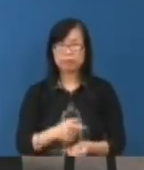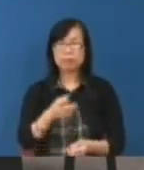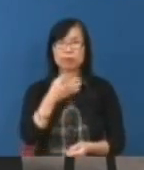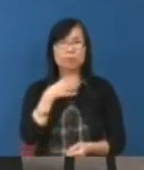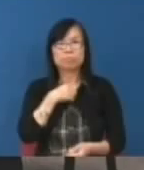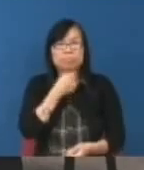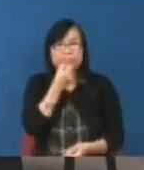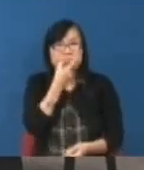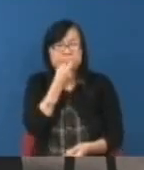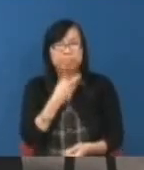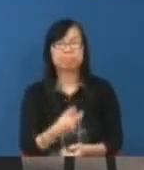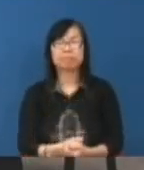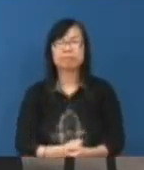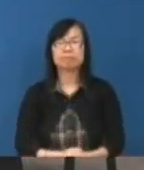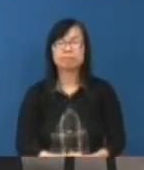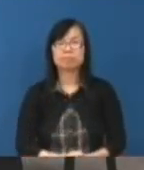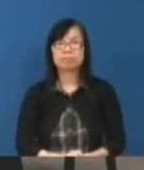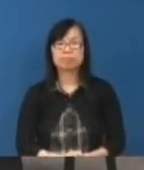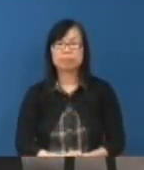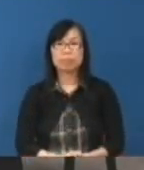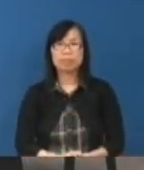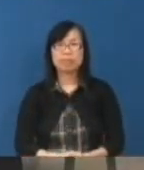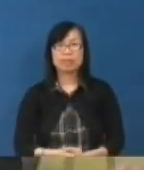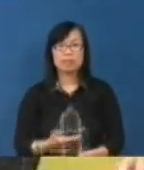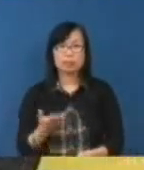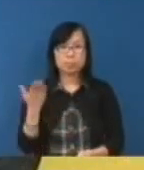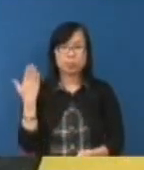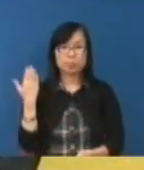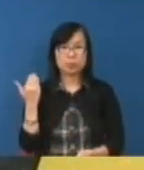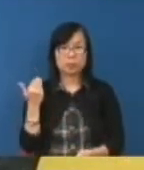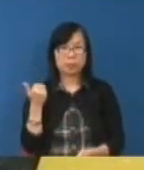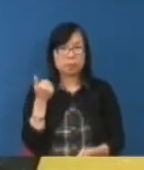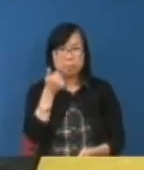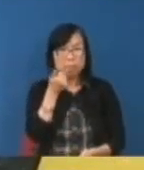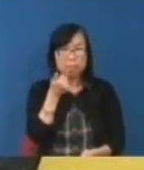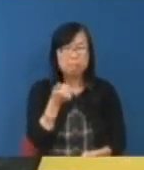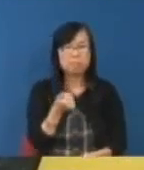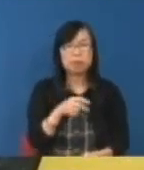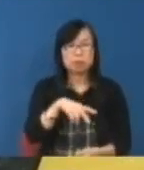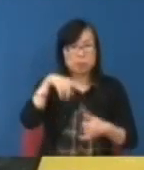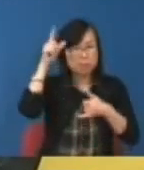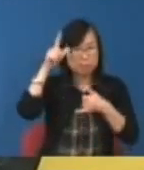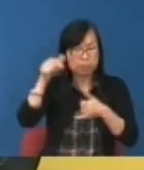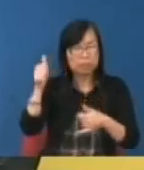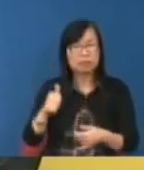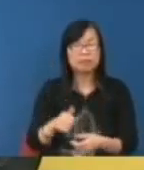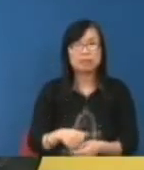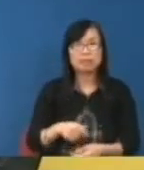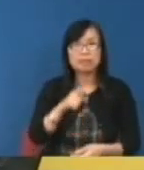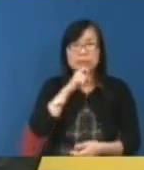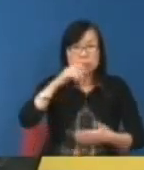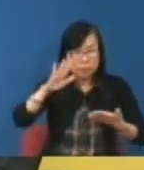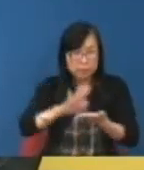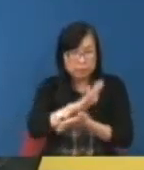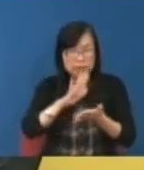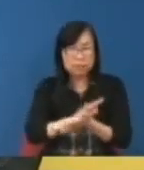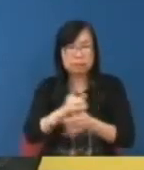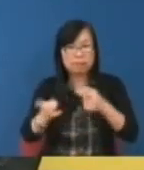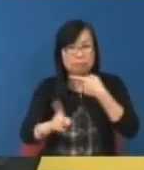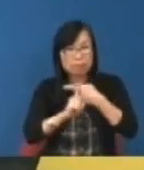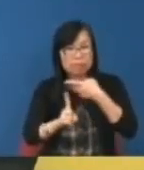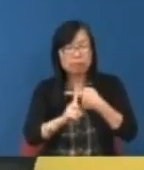的是不是如果你他们的逻辑成立的话就是说每一次有经济危机或者每一